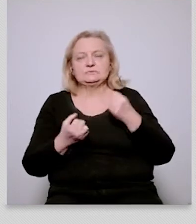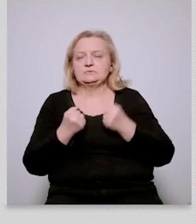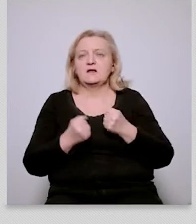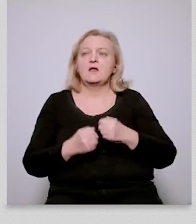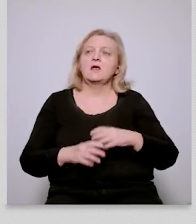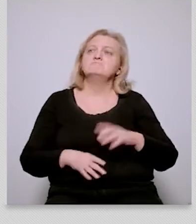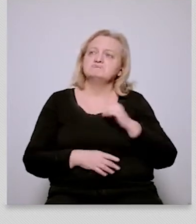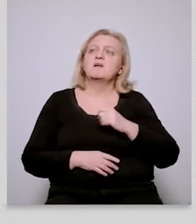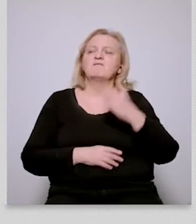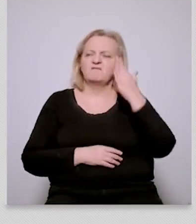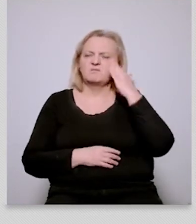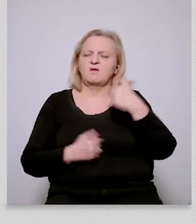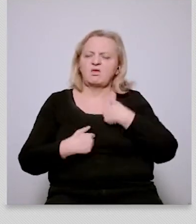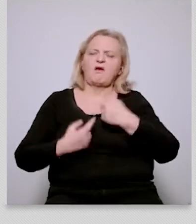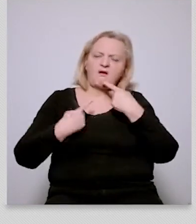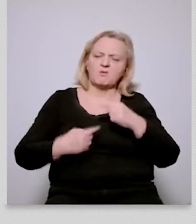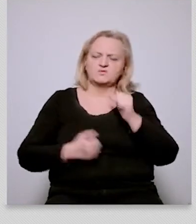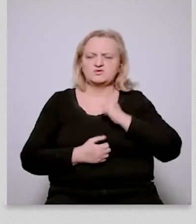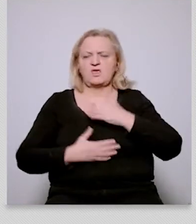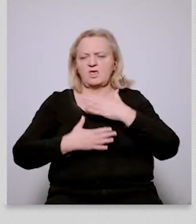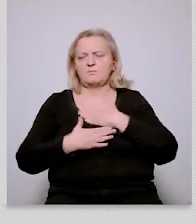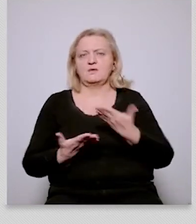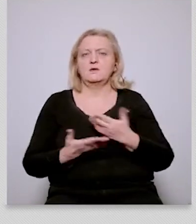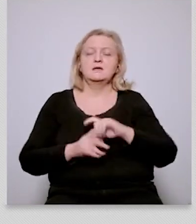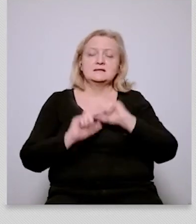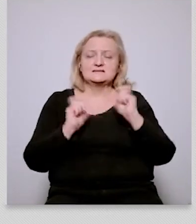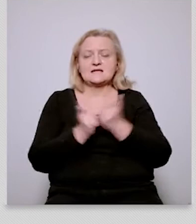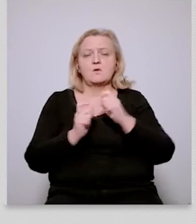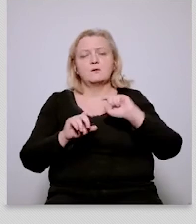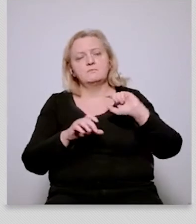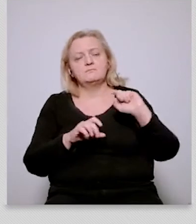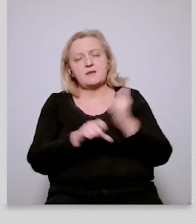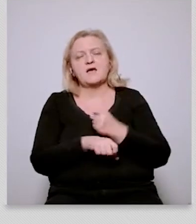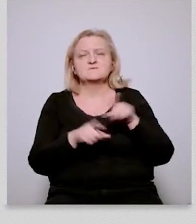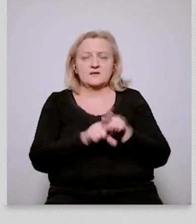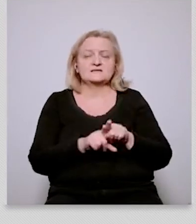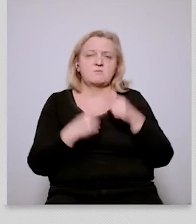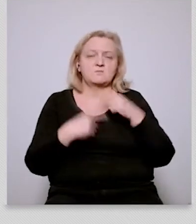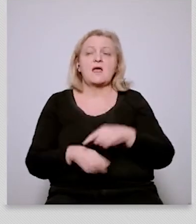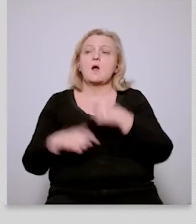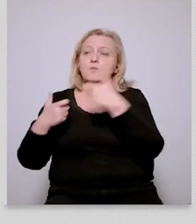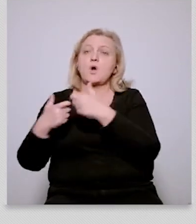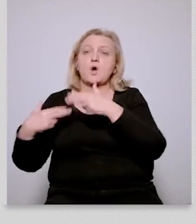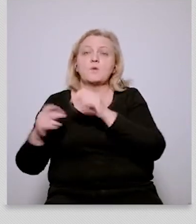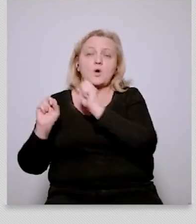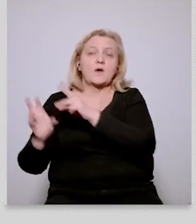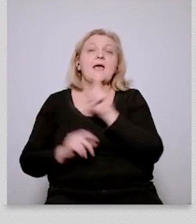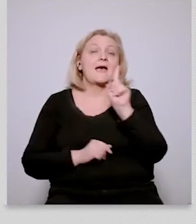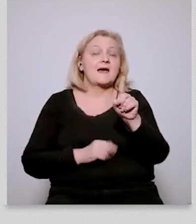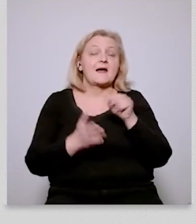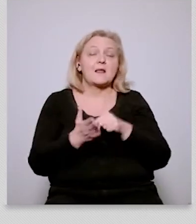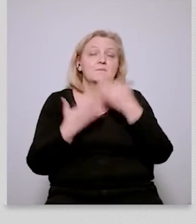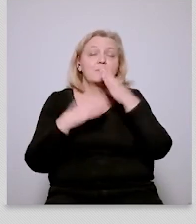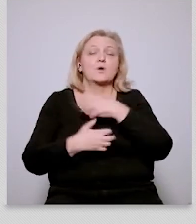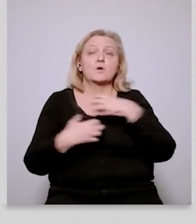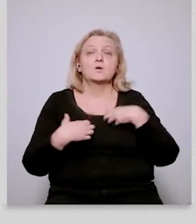odpowiedzialność za siebie samego ale też za cały kraj więc Bruksela komisja ok ale na przykład wskazuje się na takie